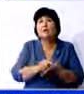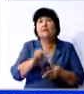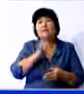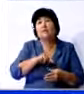басшылары. Сонымен қатар аймақта көмірден де еш тапшылық жоқ. Бүгінде 31 көмір қабылдау бекетінде қатты отын бар. Бағасы 13-16